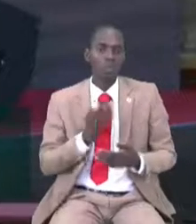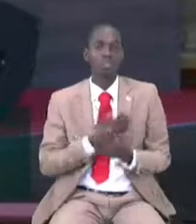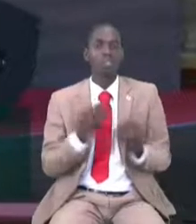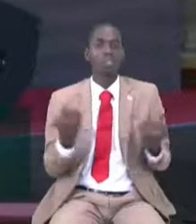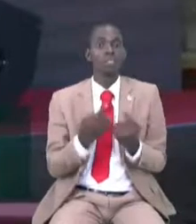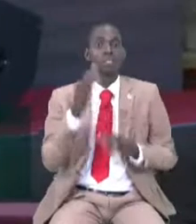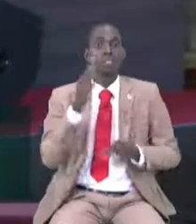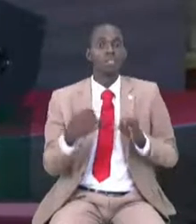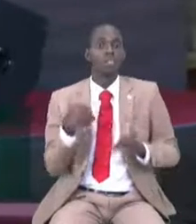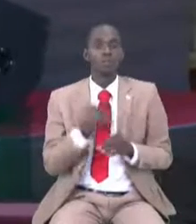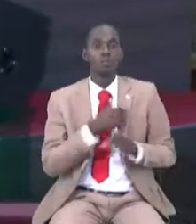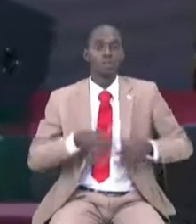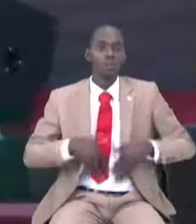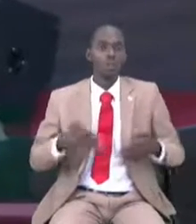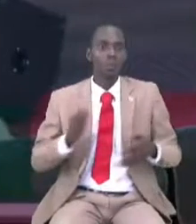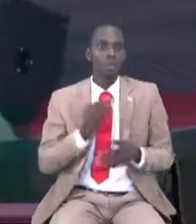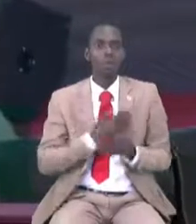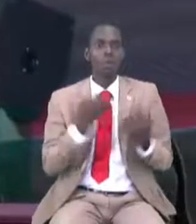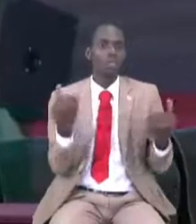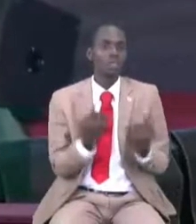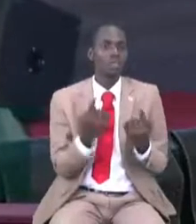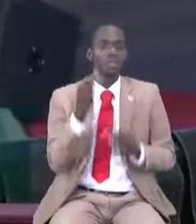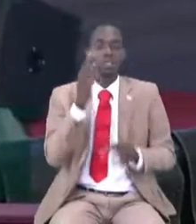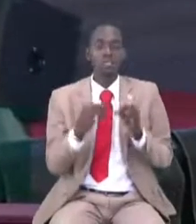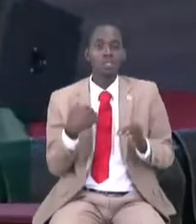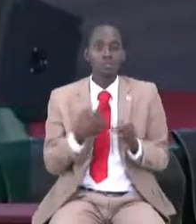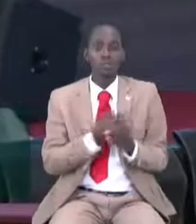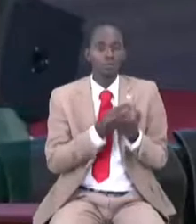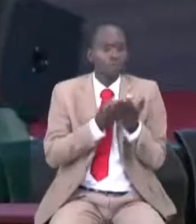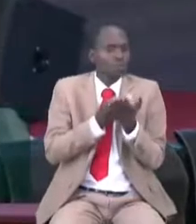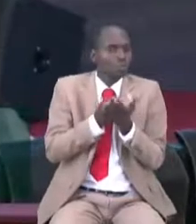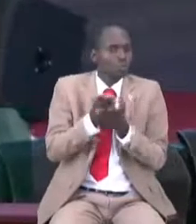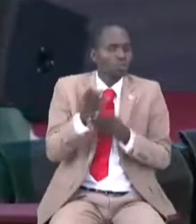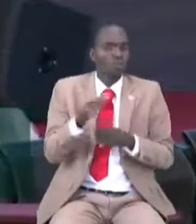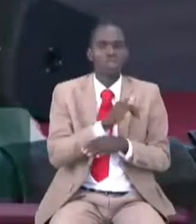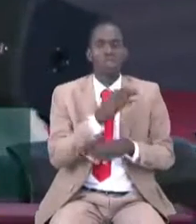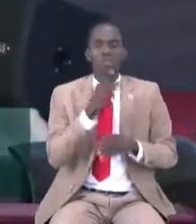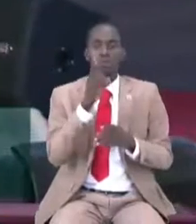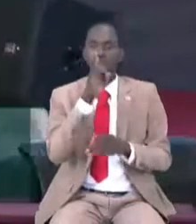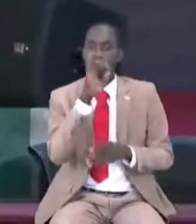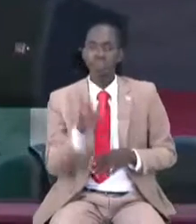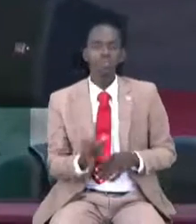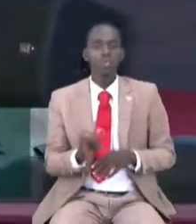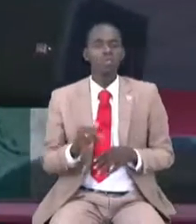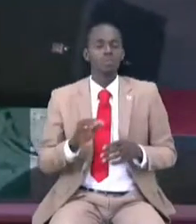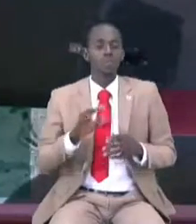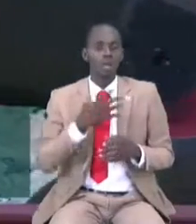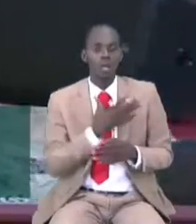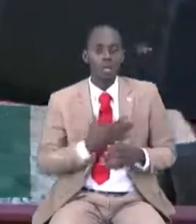honnêtement, fidèlement et passionnément, et si avec toute notre conviction,